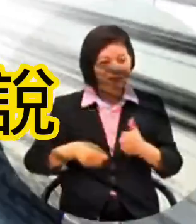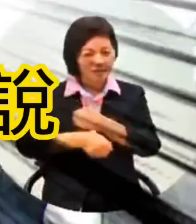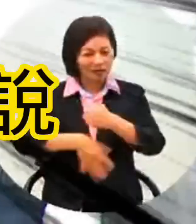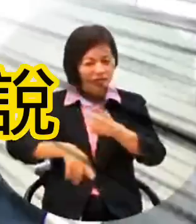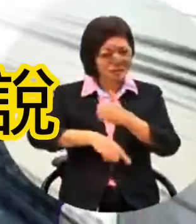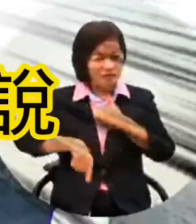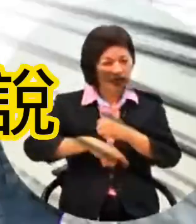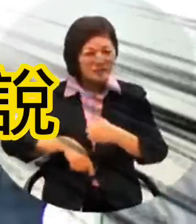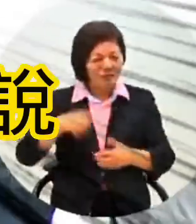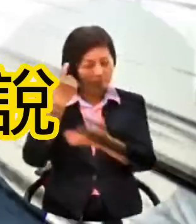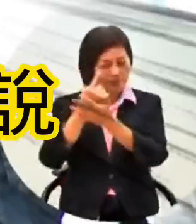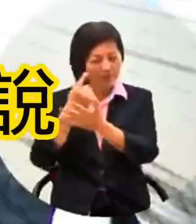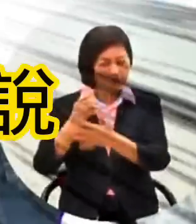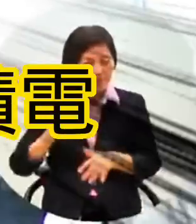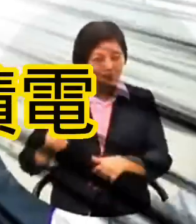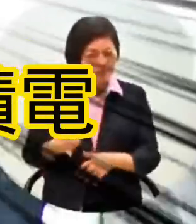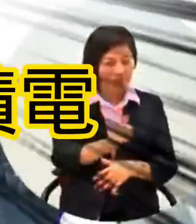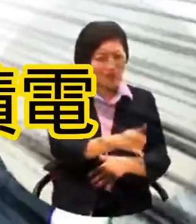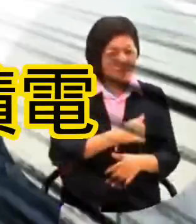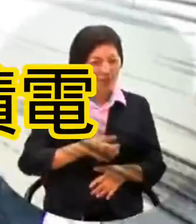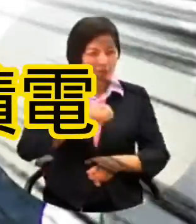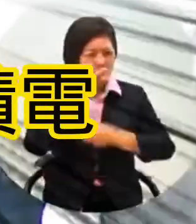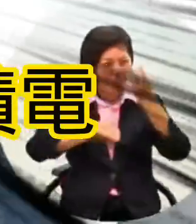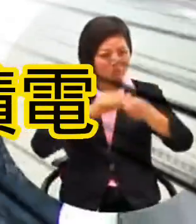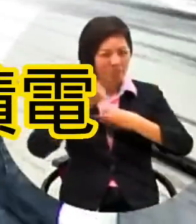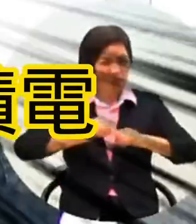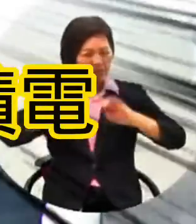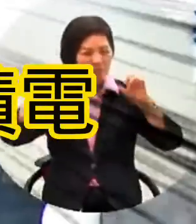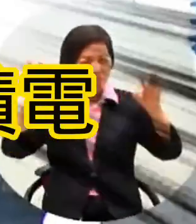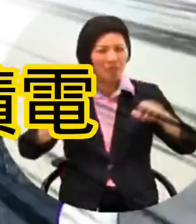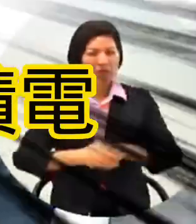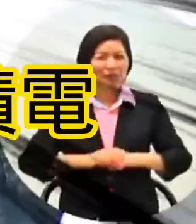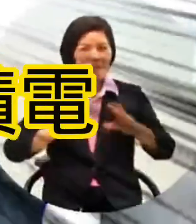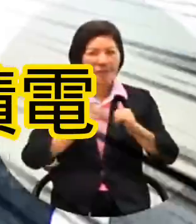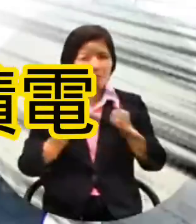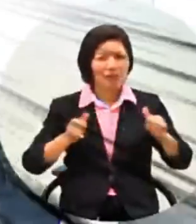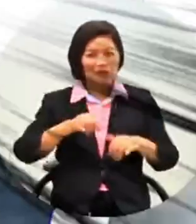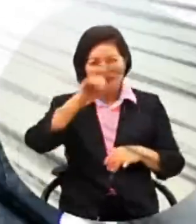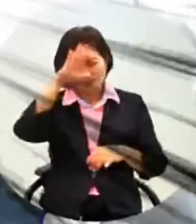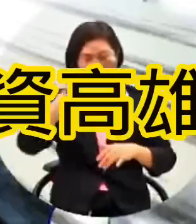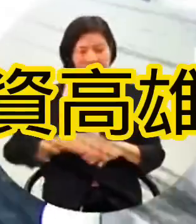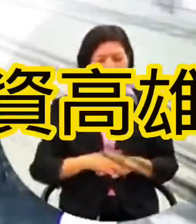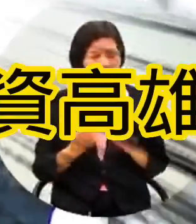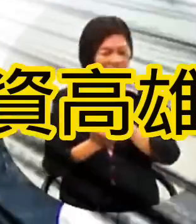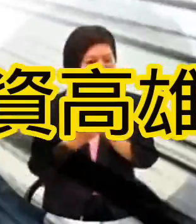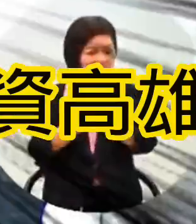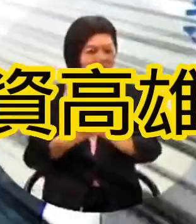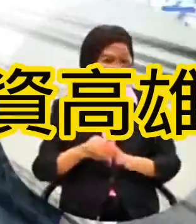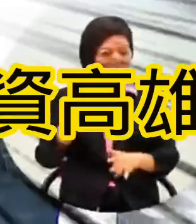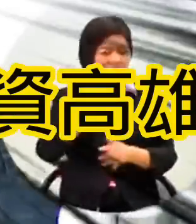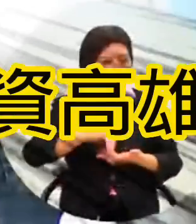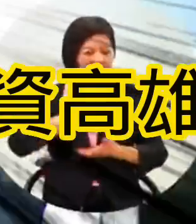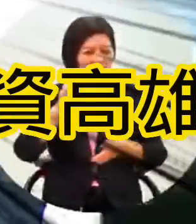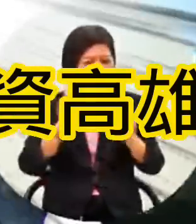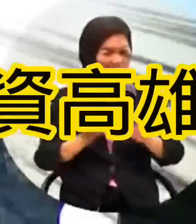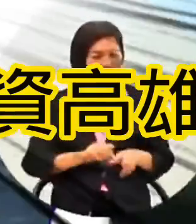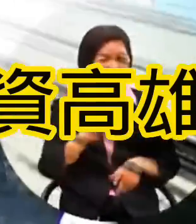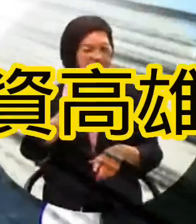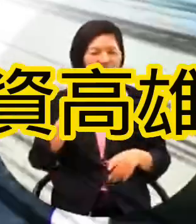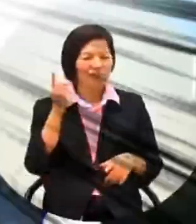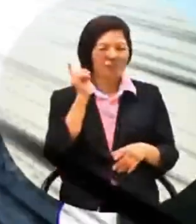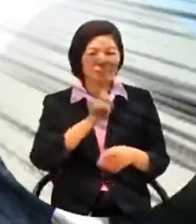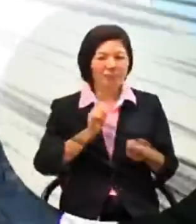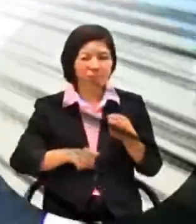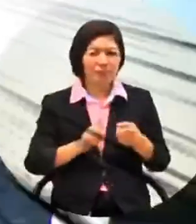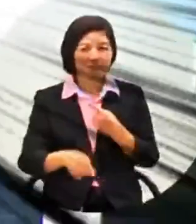要一天到晚到处放话说在野党国民党在阻挡台积电。我相信任何优秀的优良的企业来投资高